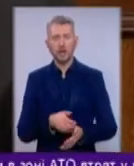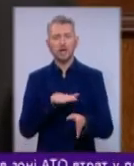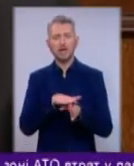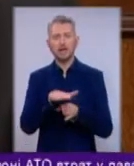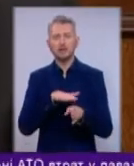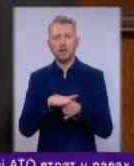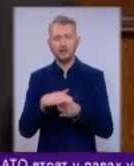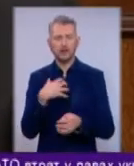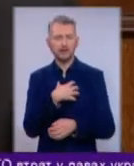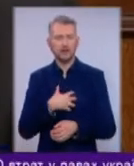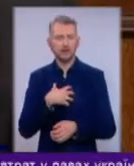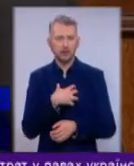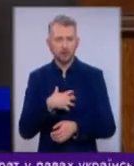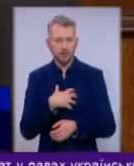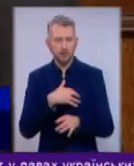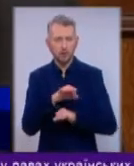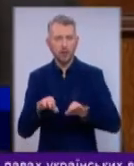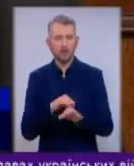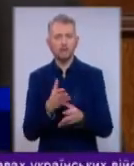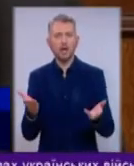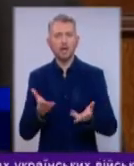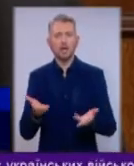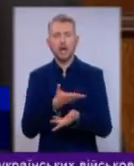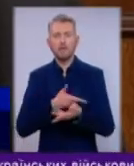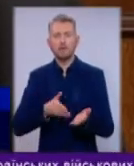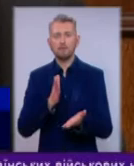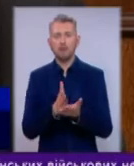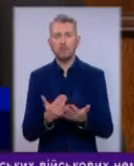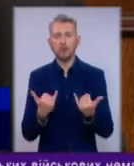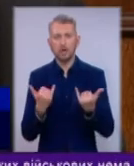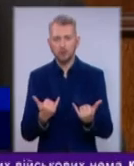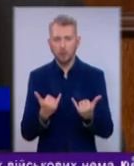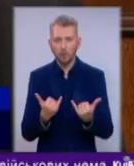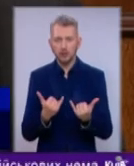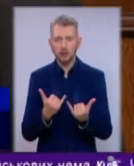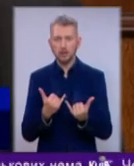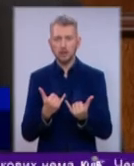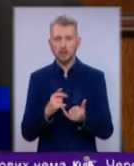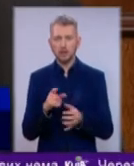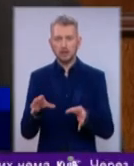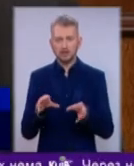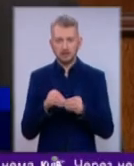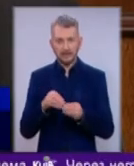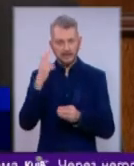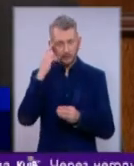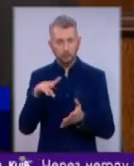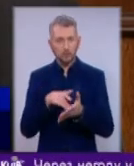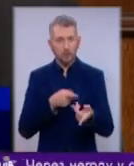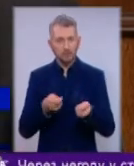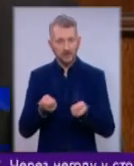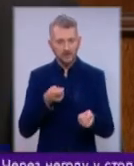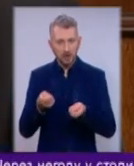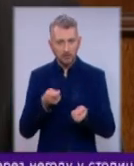Реалізація стратегічних проєктів, які ми маємо на сьогодні з Київською міською адміністрацією,